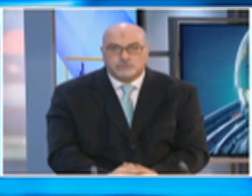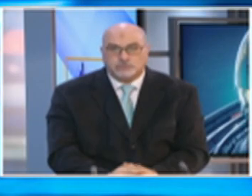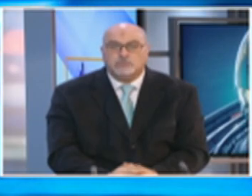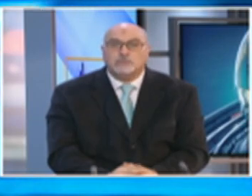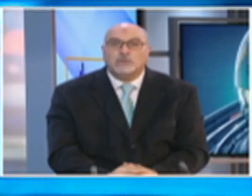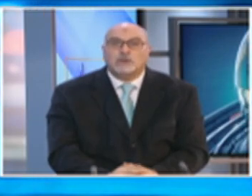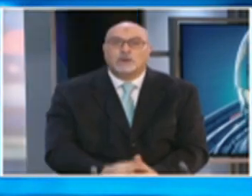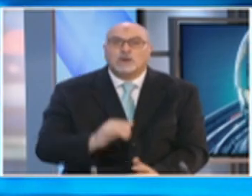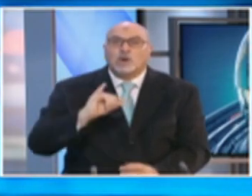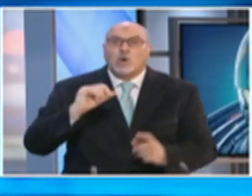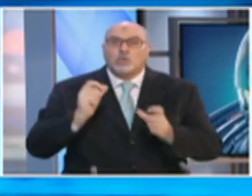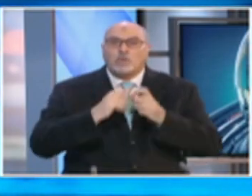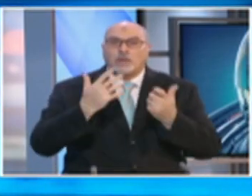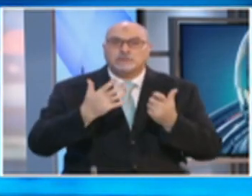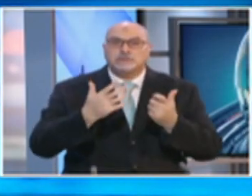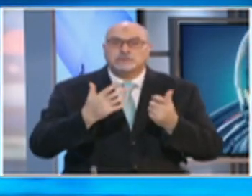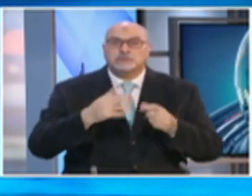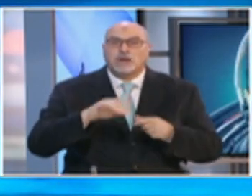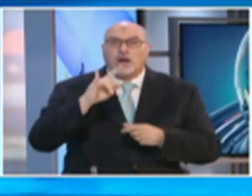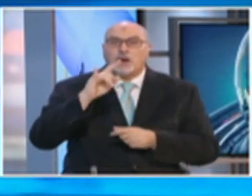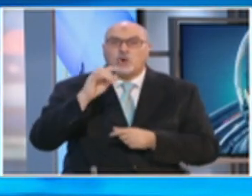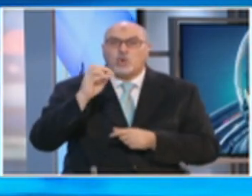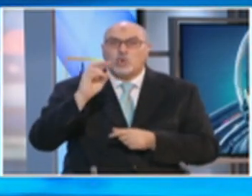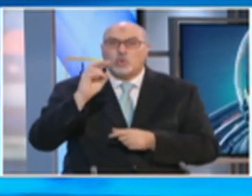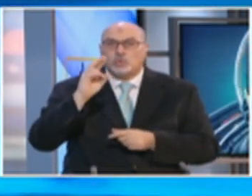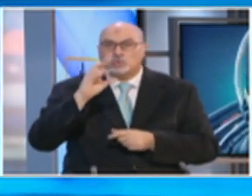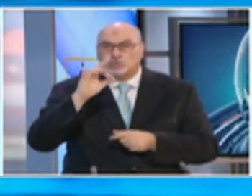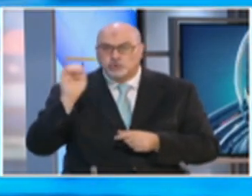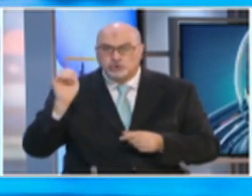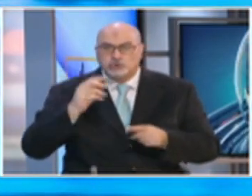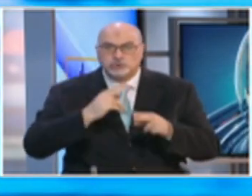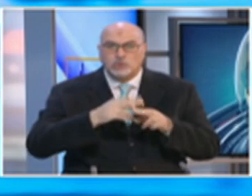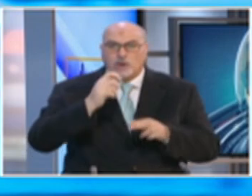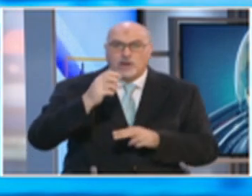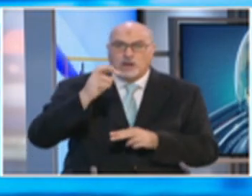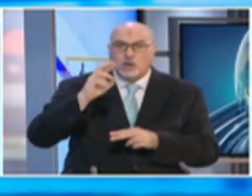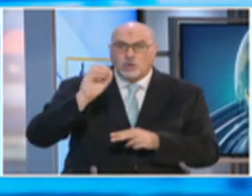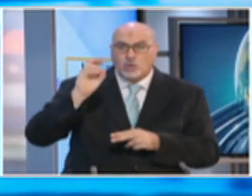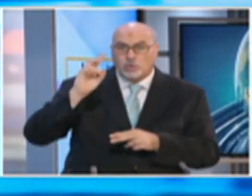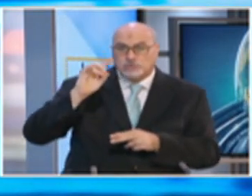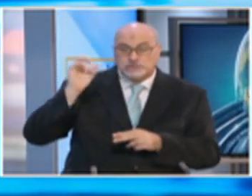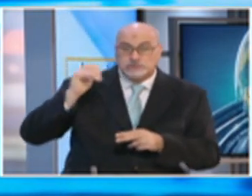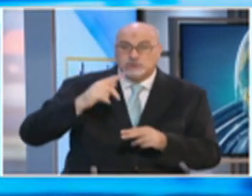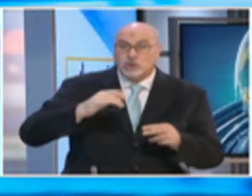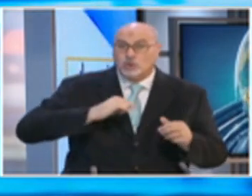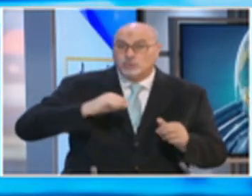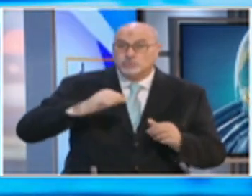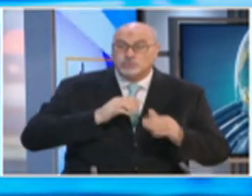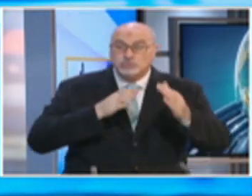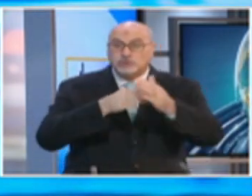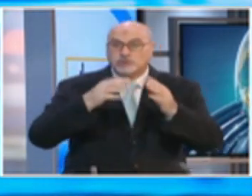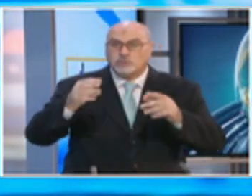والمركب الصناعي التجاري الحروش التابع لمجمع أجروديف جدد شبكته الإنتاجية من أجل